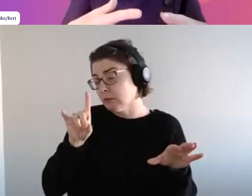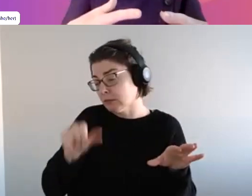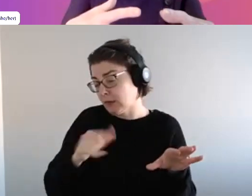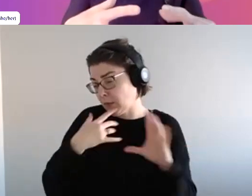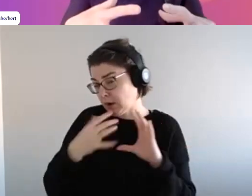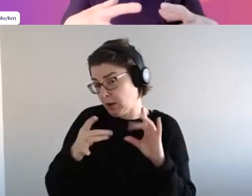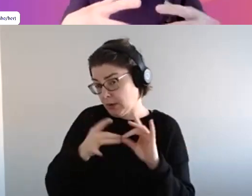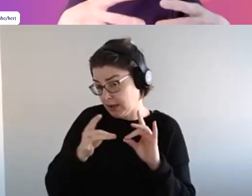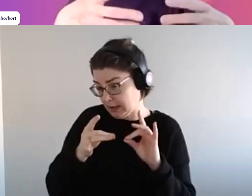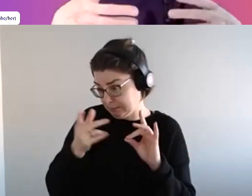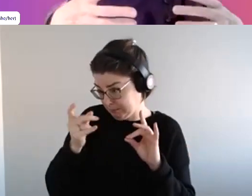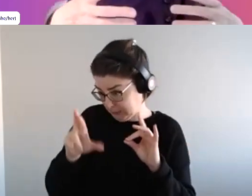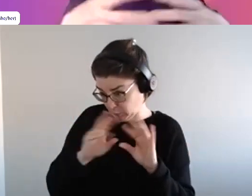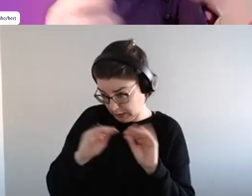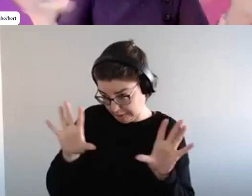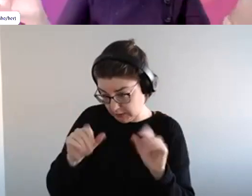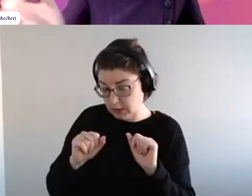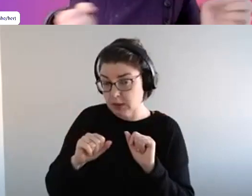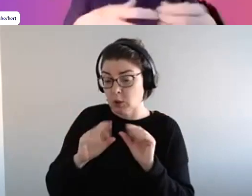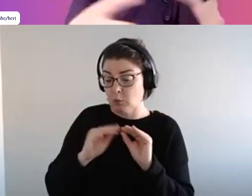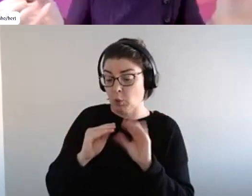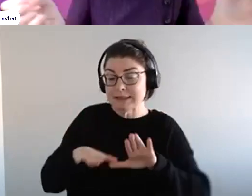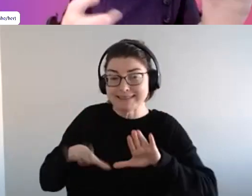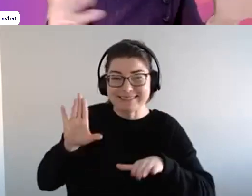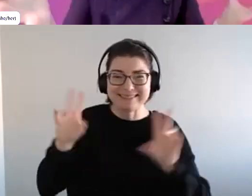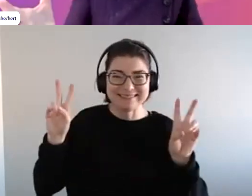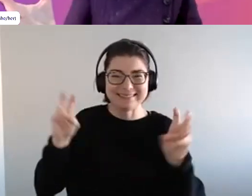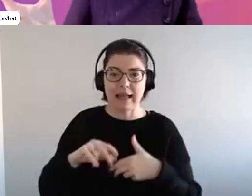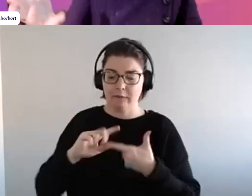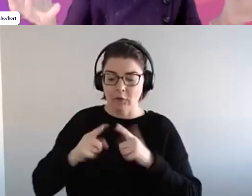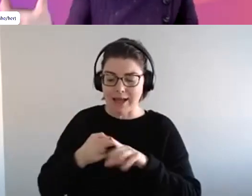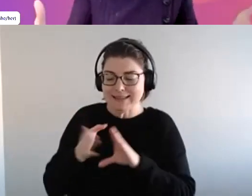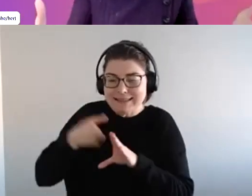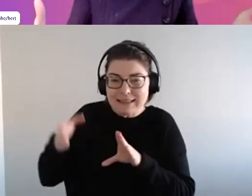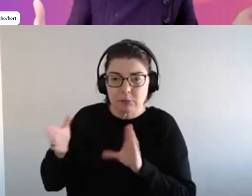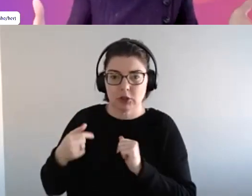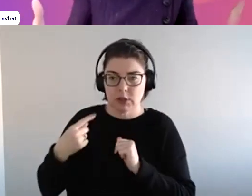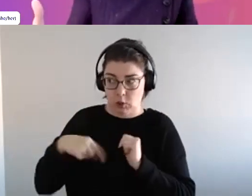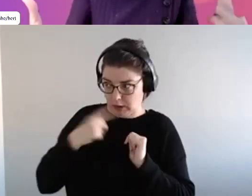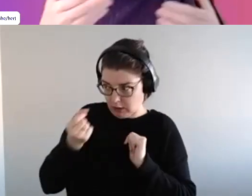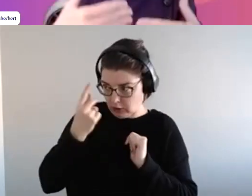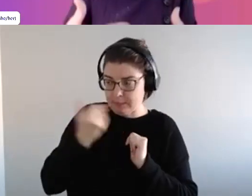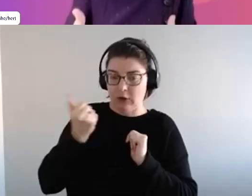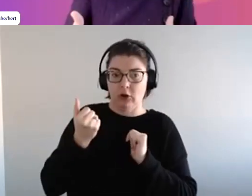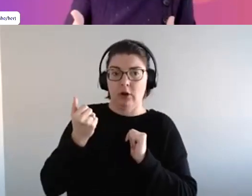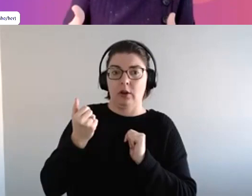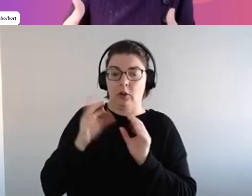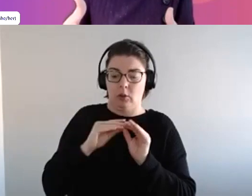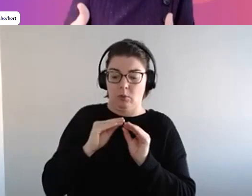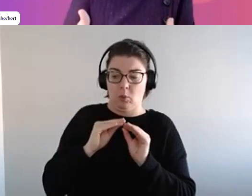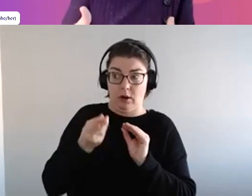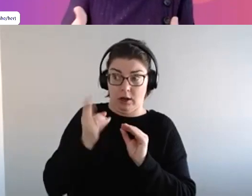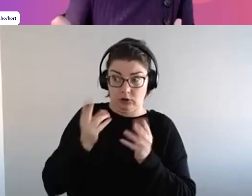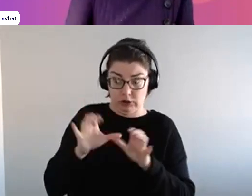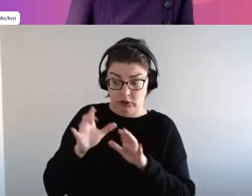alors ce que vous dites c'est que en tant que citoyen voisin membre de la famille a